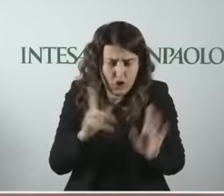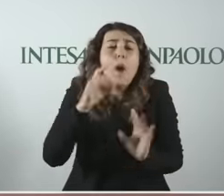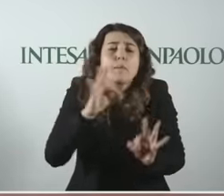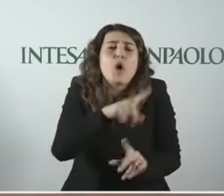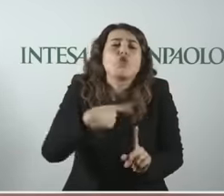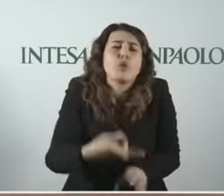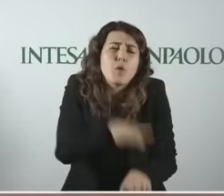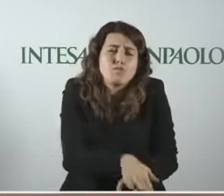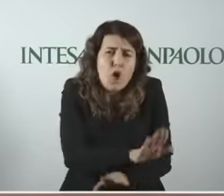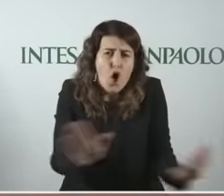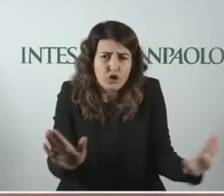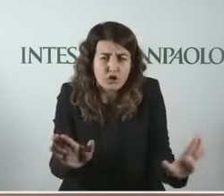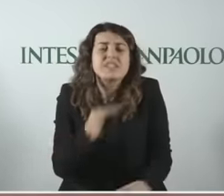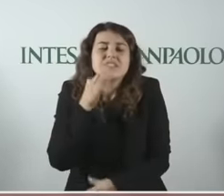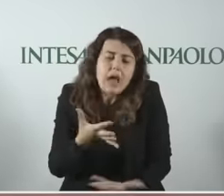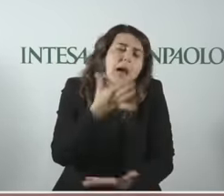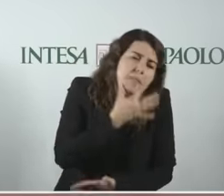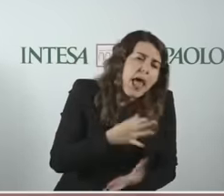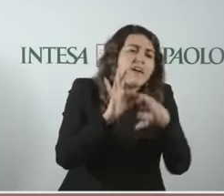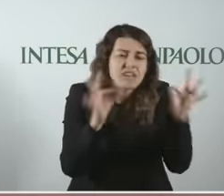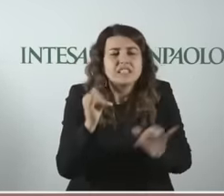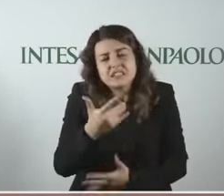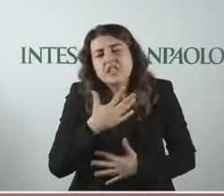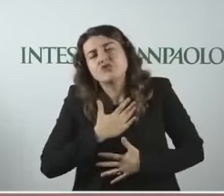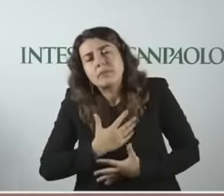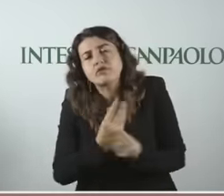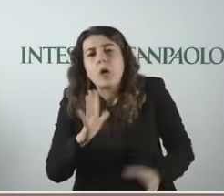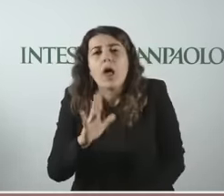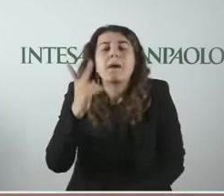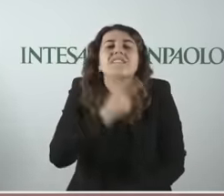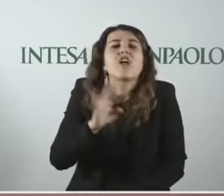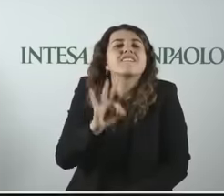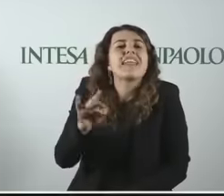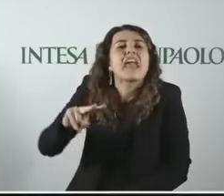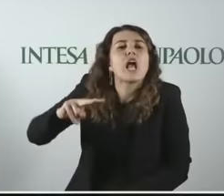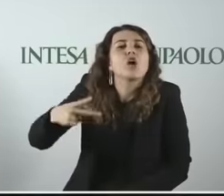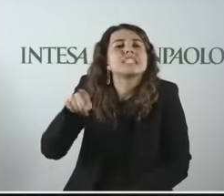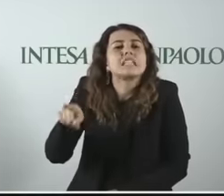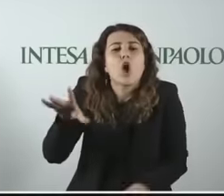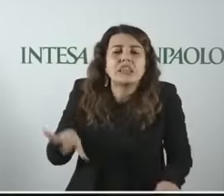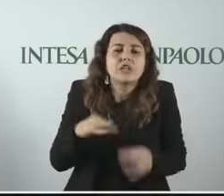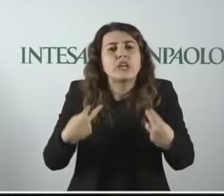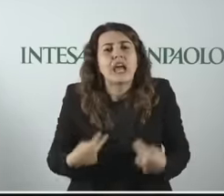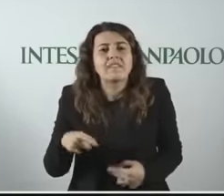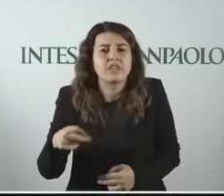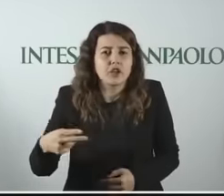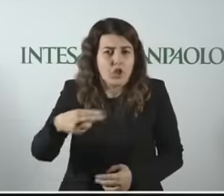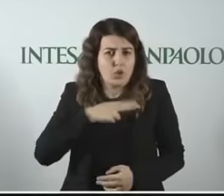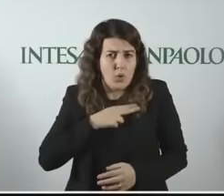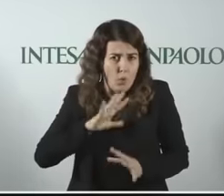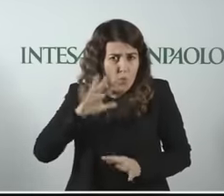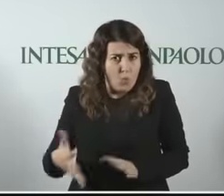morte la formula è bella ci piace in realtà Federico II all'inizio della sua vita era stato soprannominato in un altro